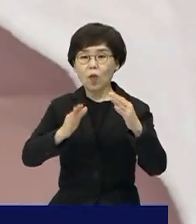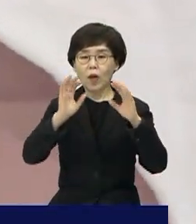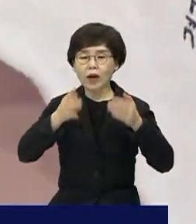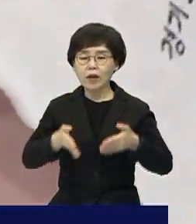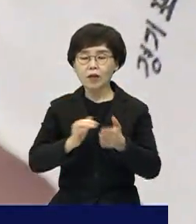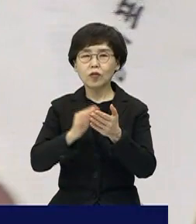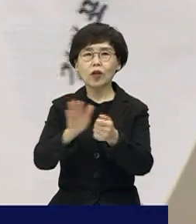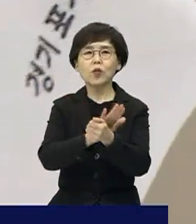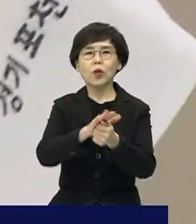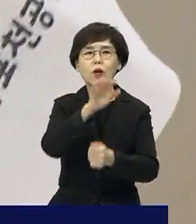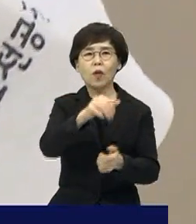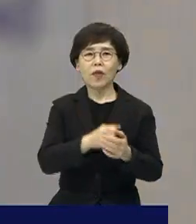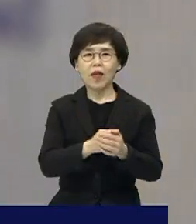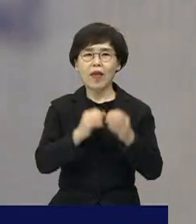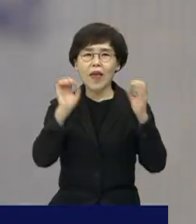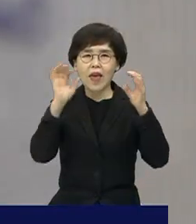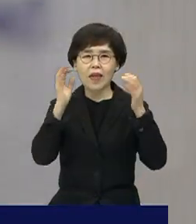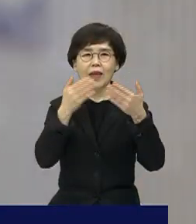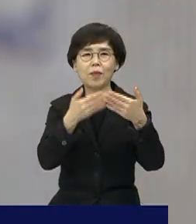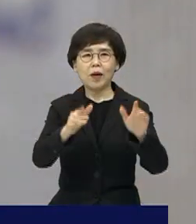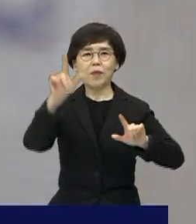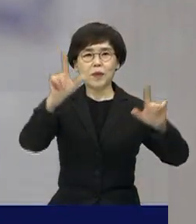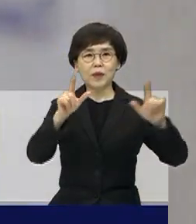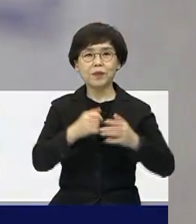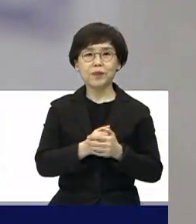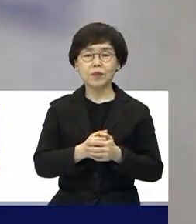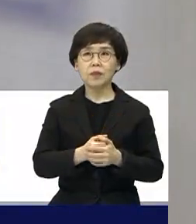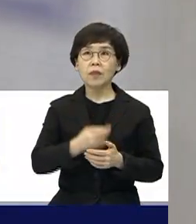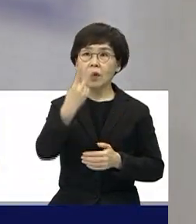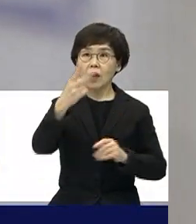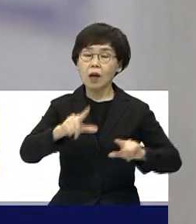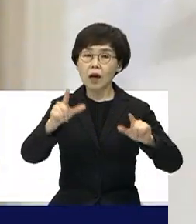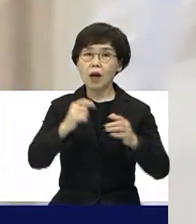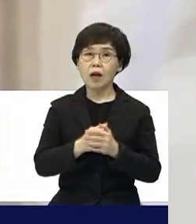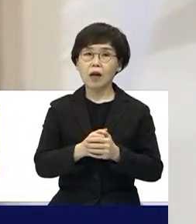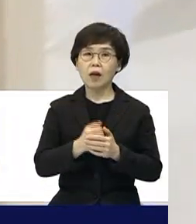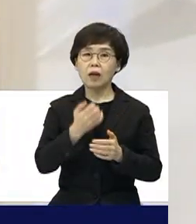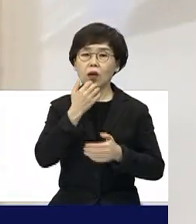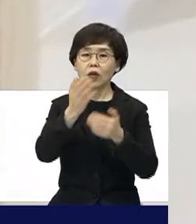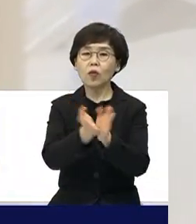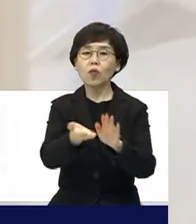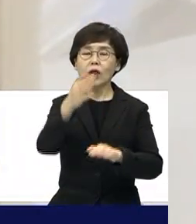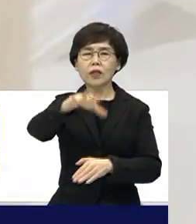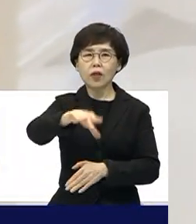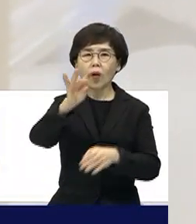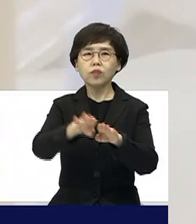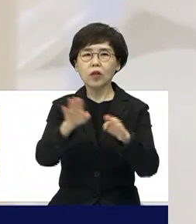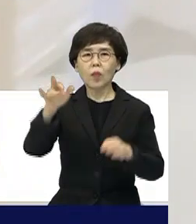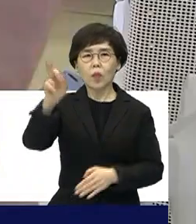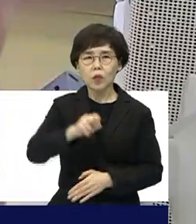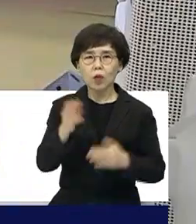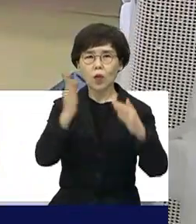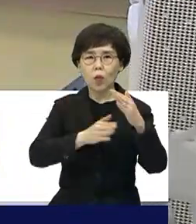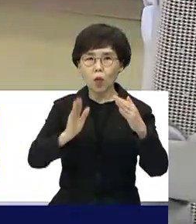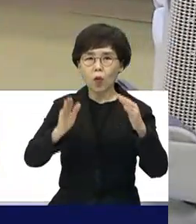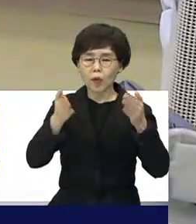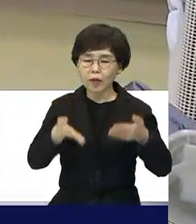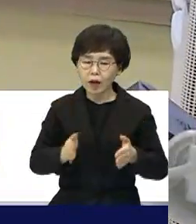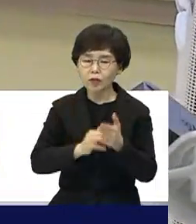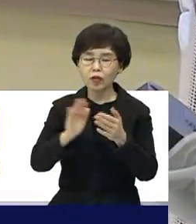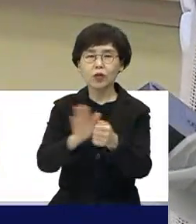산후조리원의 신생아실 모습입니다. 지난 2일 경기 북부에 처음 문을 연 포천 공공